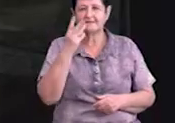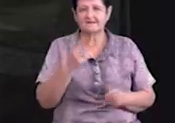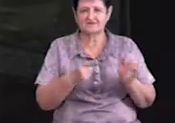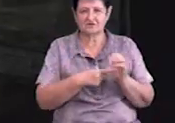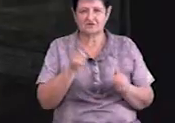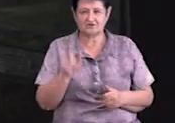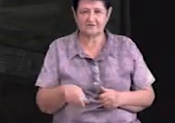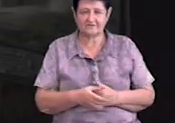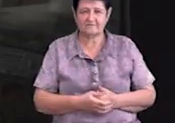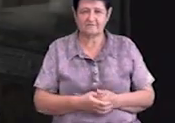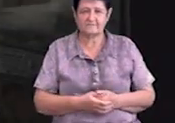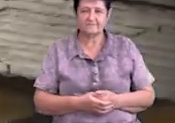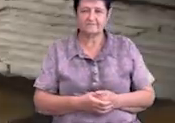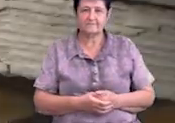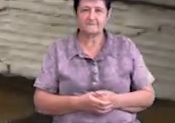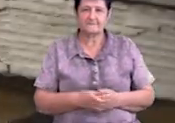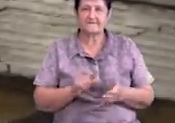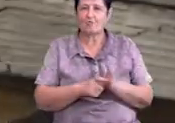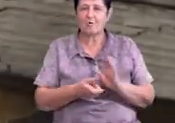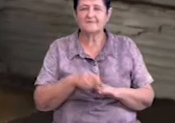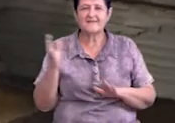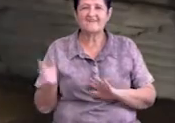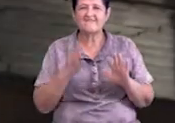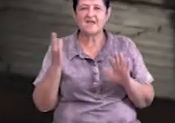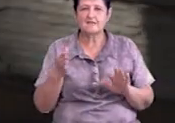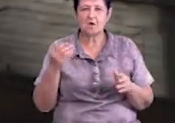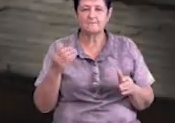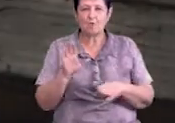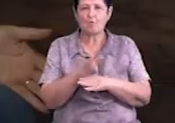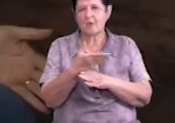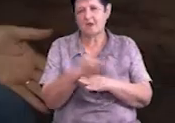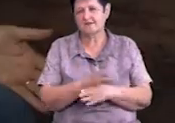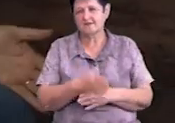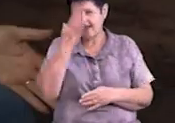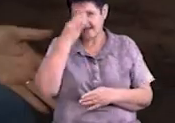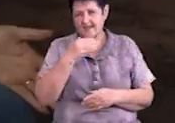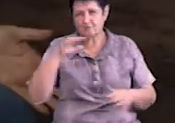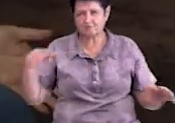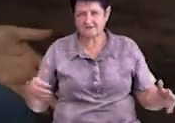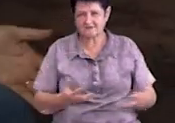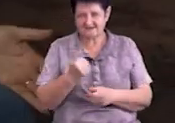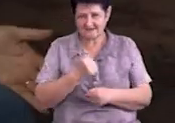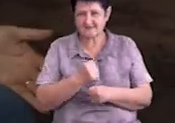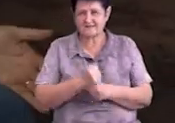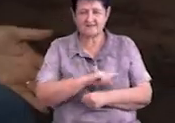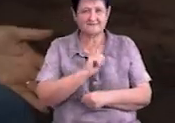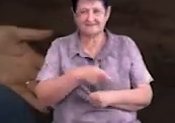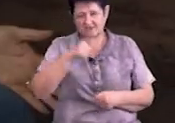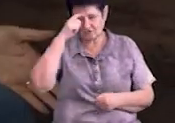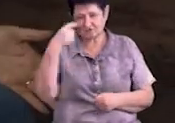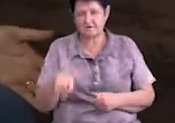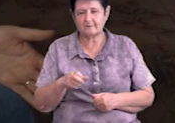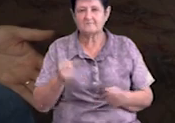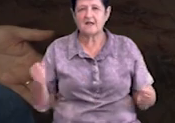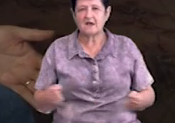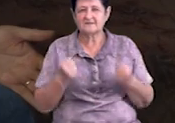комнате гуляет ветер. Летом от того, что сквозняки делаем, потому что сильно жарко. А зимой,